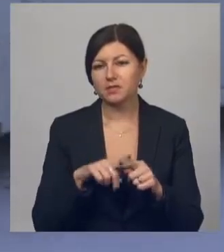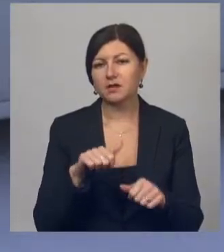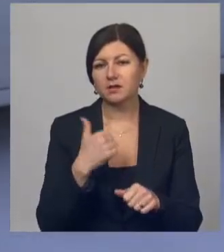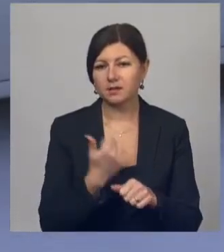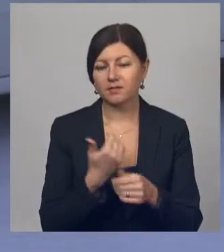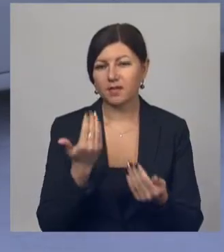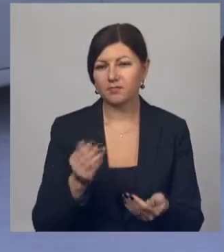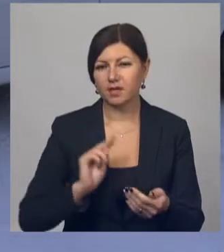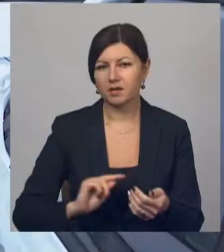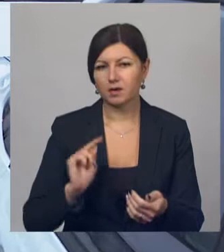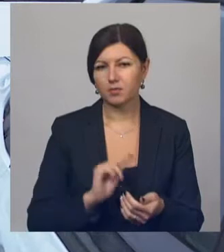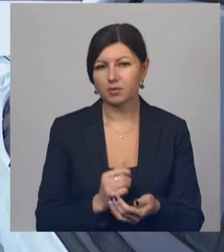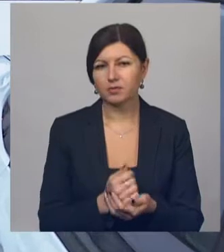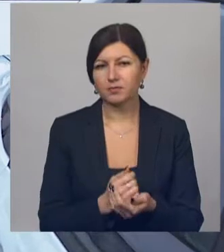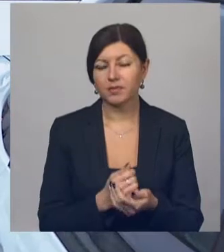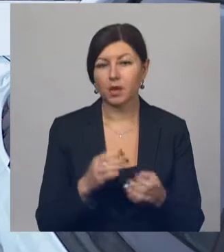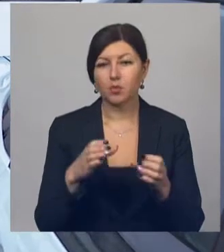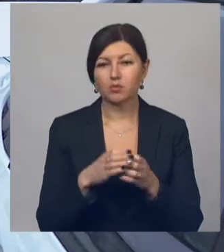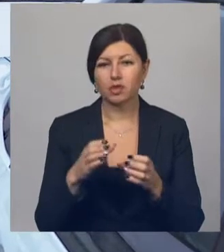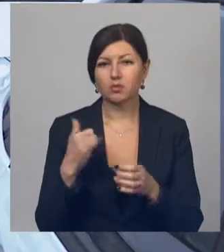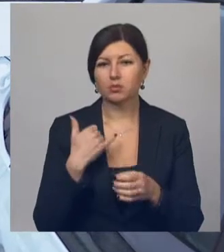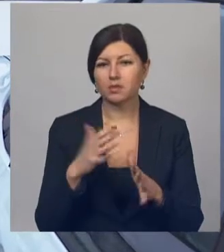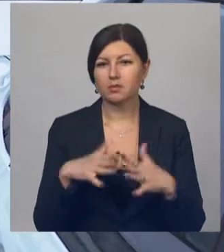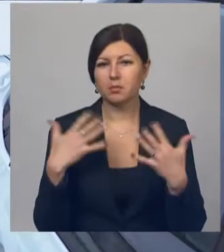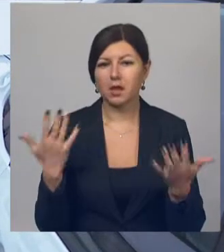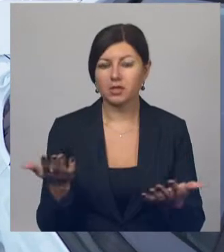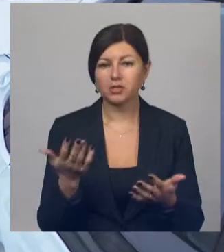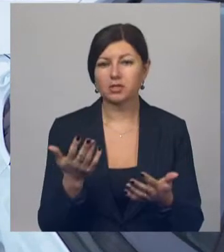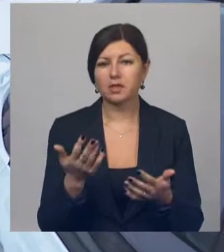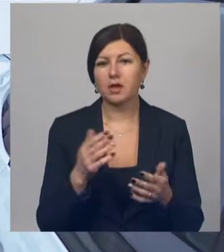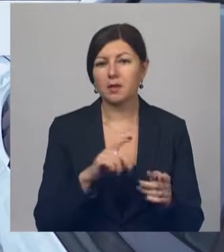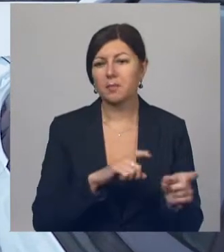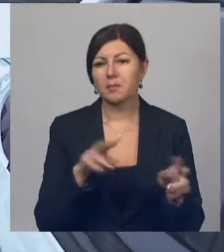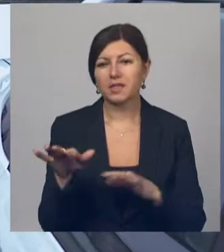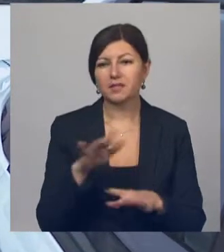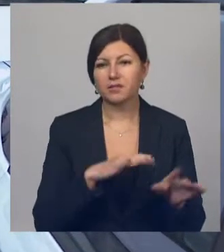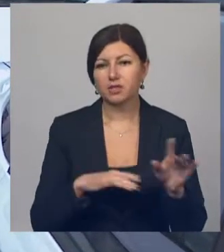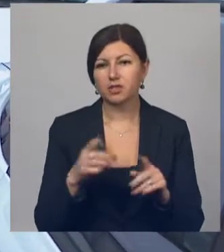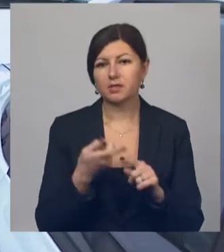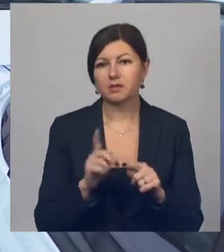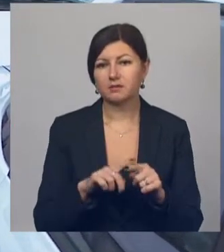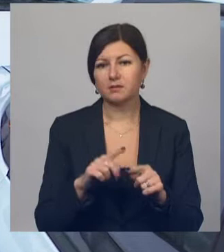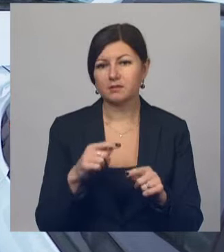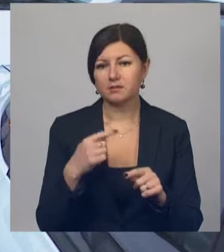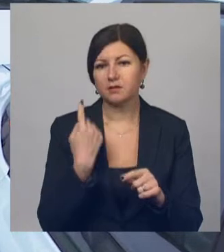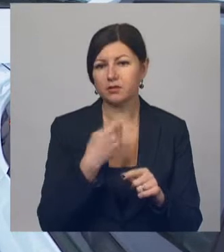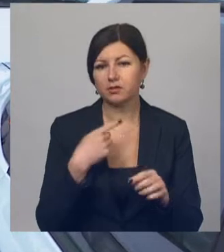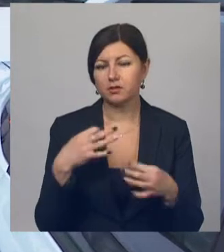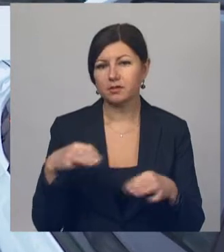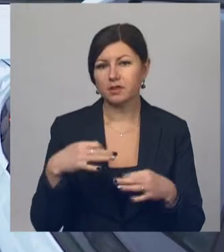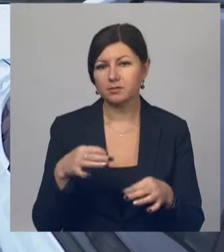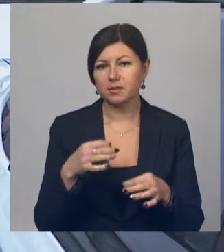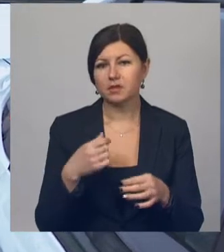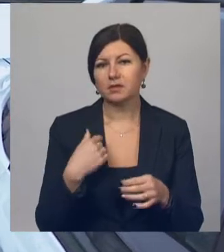главное в их работе. Участки у нас большие. Передвижение на уже этих личных транспортных средствах